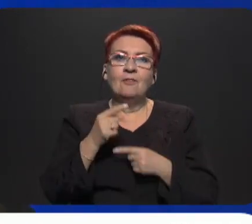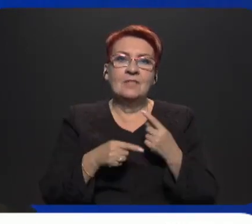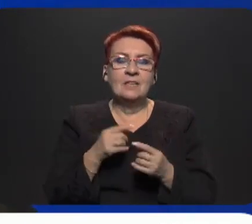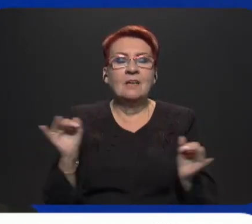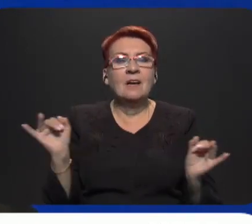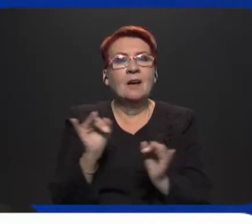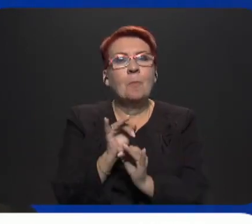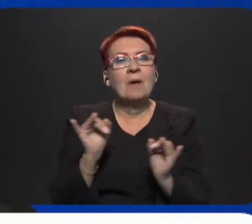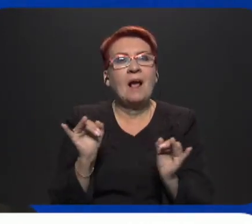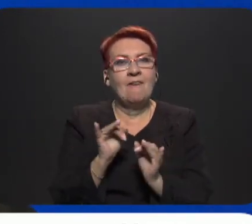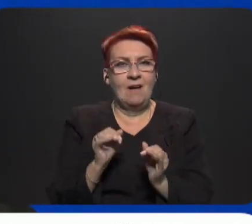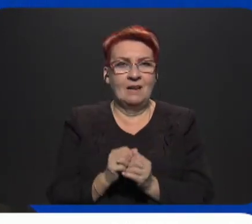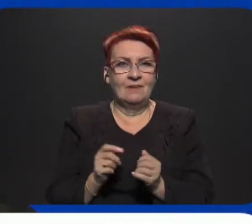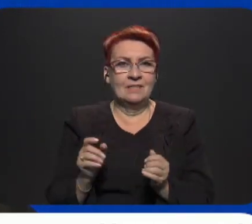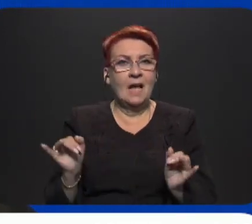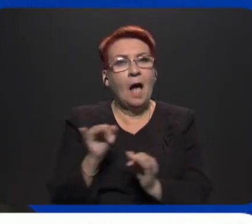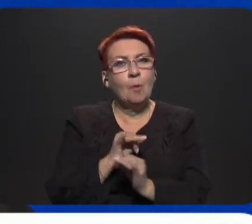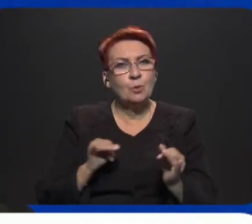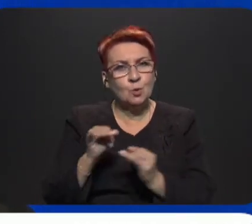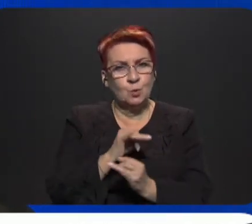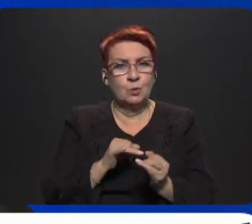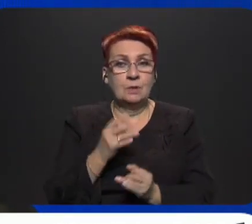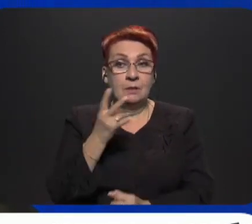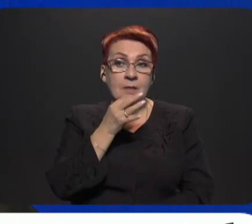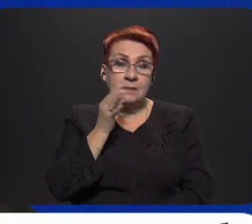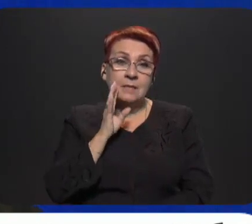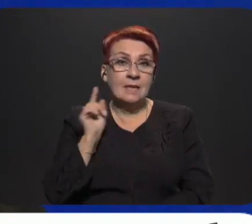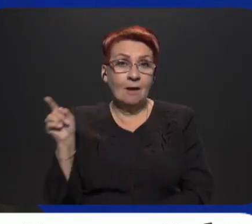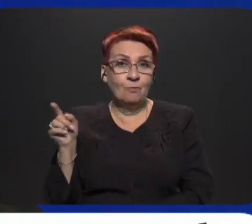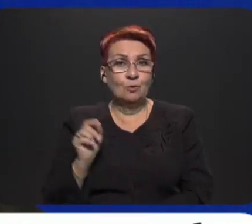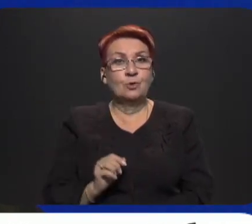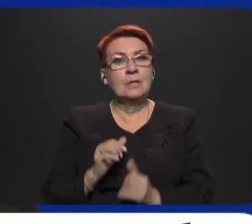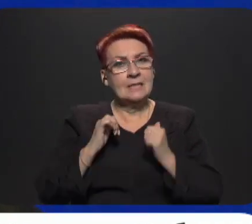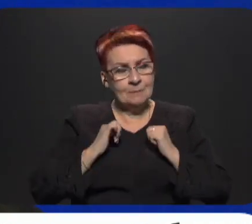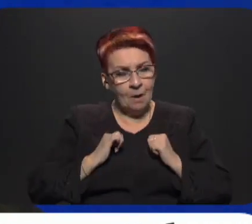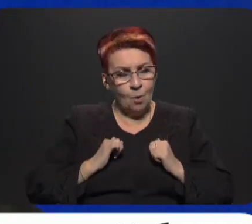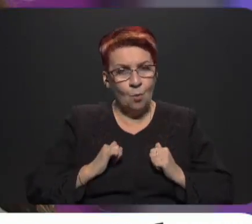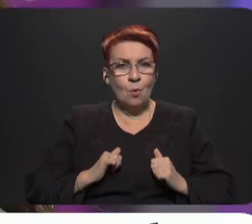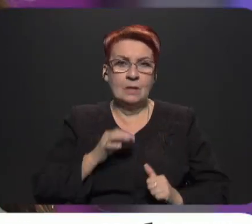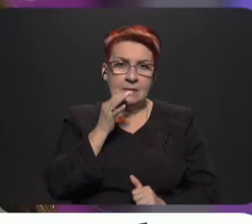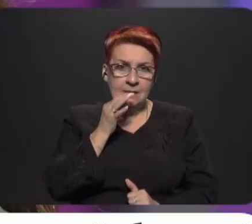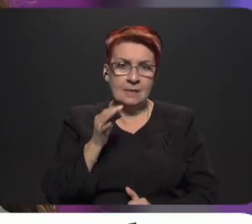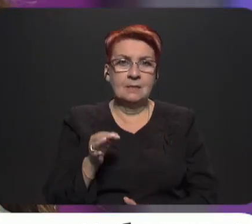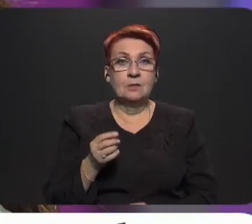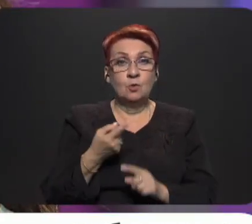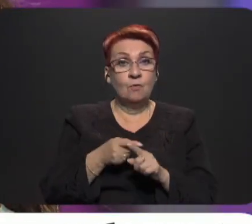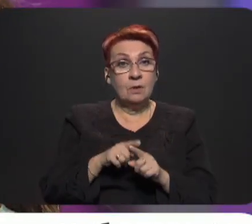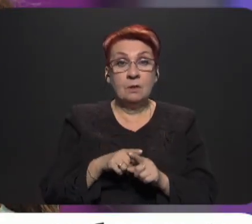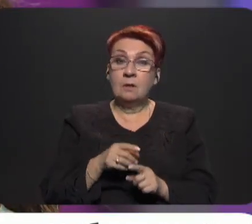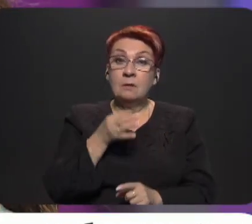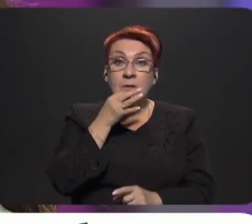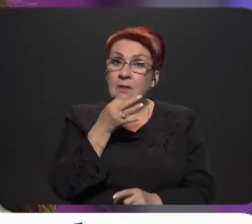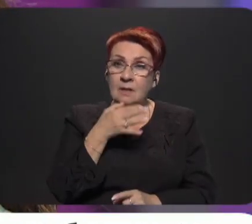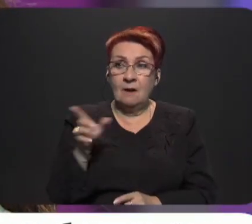проговаривать. Вот это очень важный момент. Надо сказать. В спокойной обстановке сказать, что вот это мне не